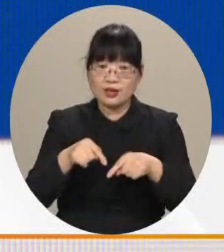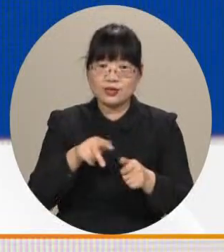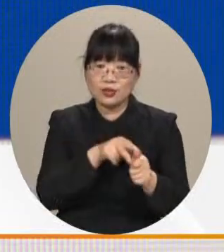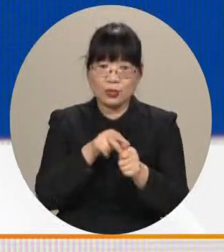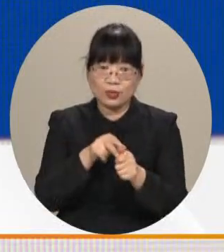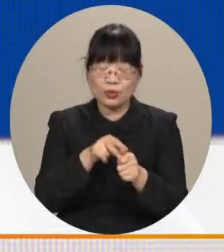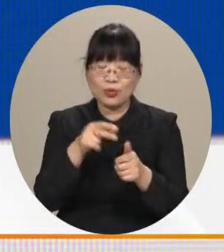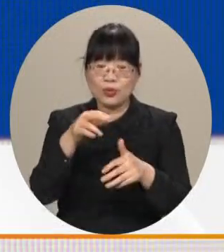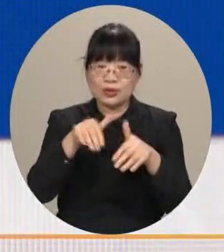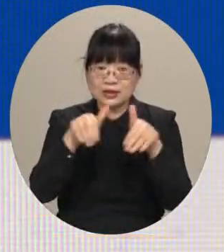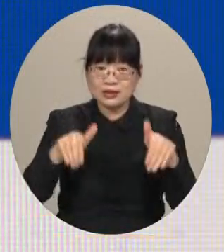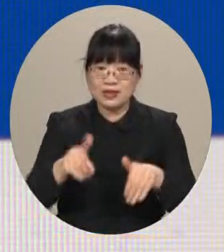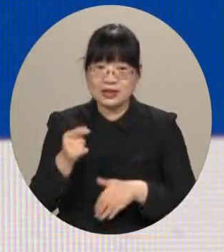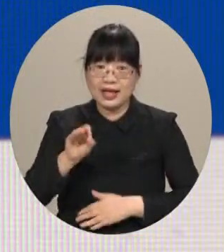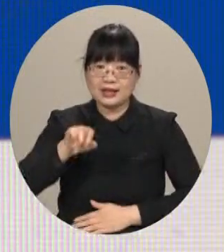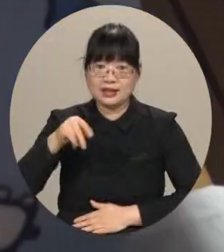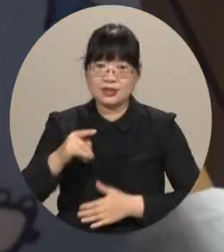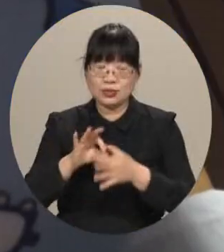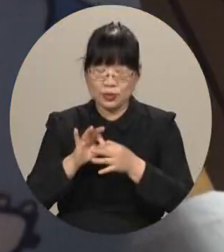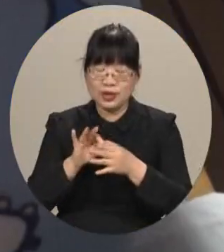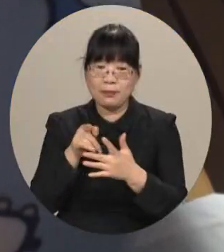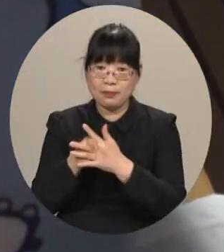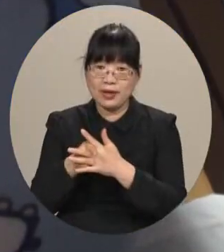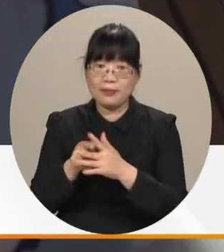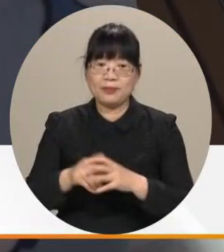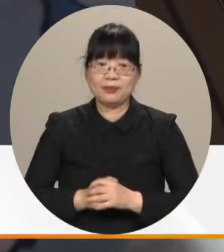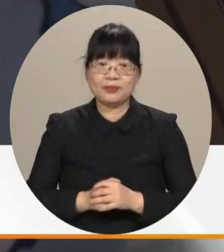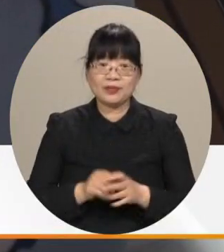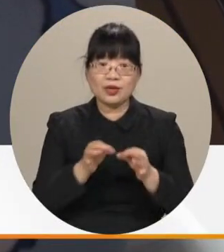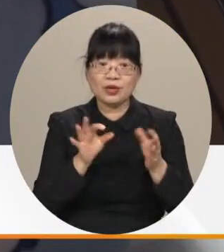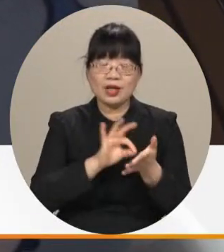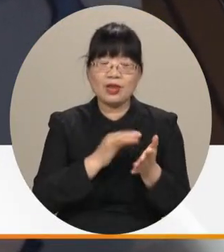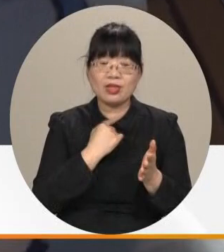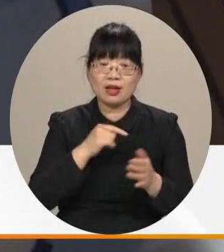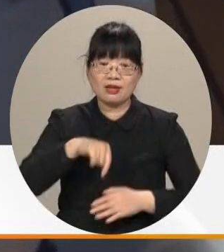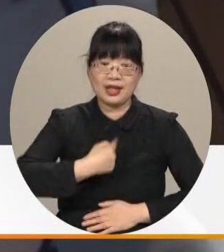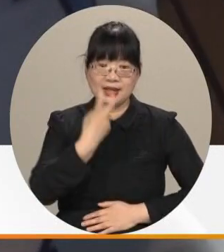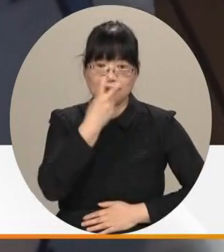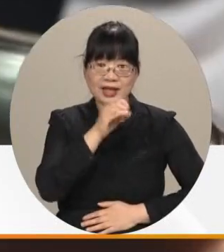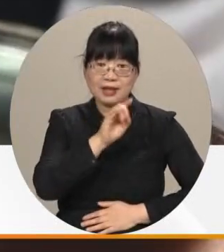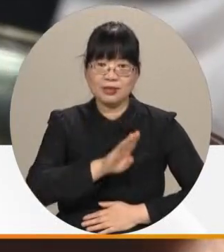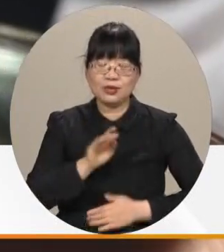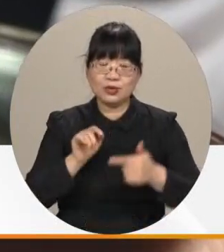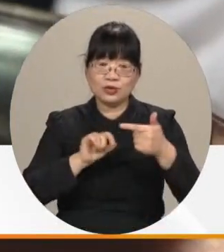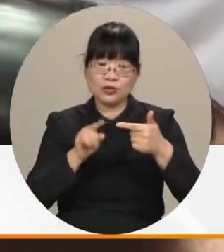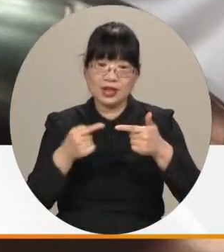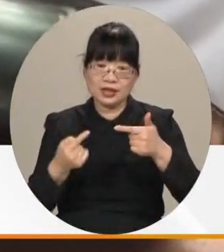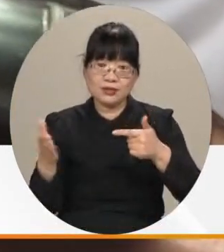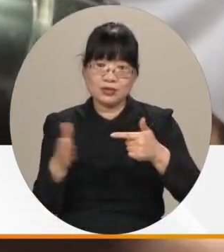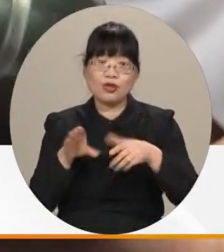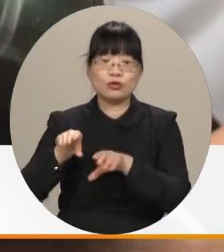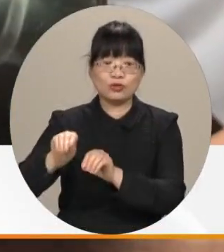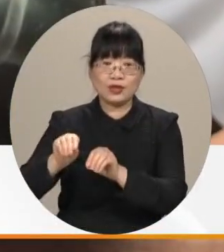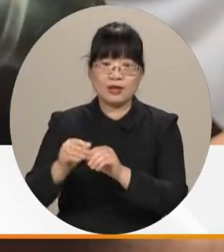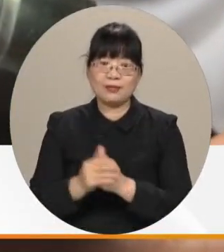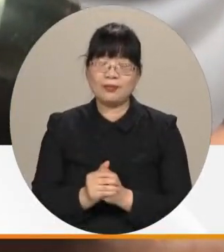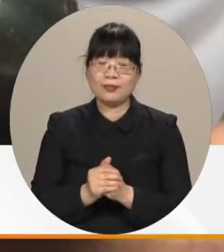나이스를 통해 파악합니다 그동안 사용하던 자가진단 앱은 6월 1일부터 중단됩니다